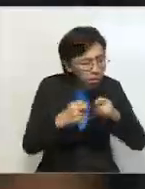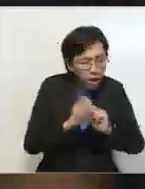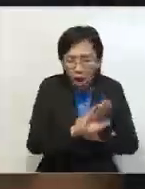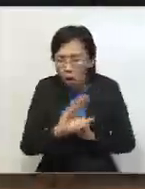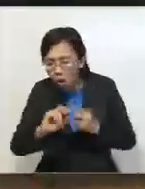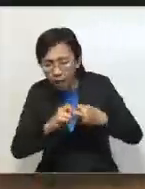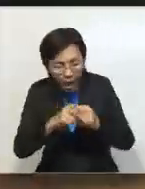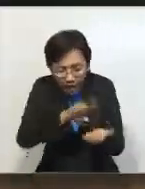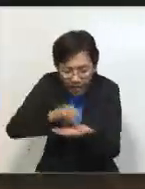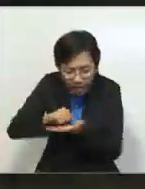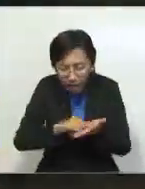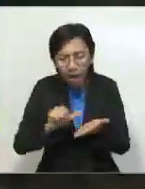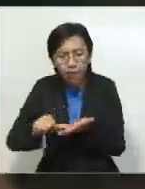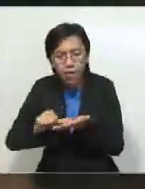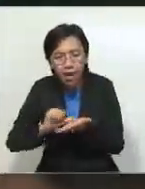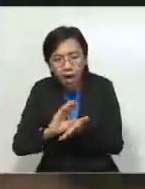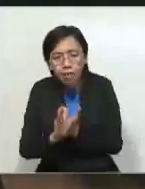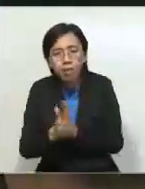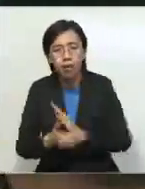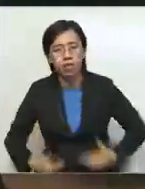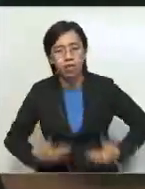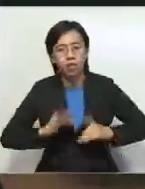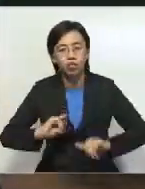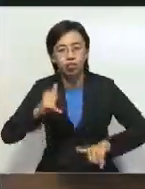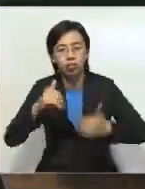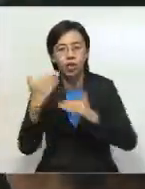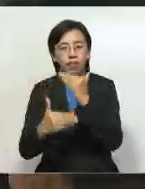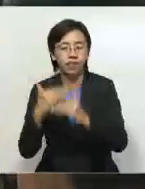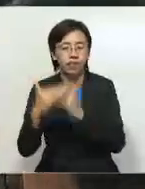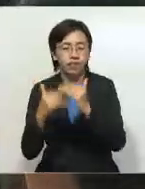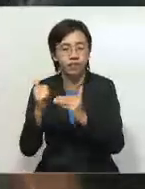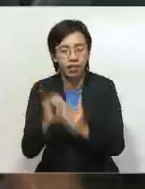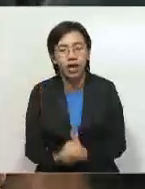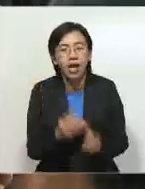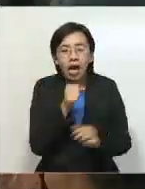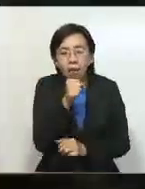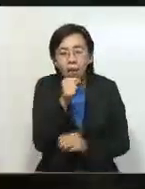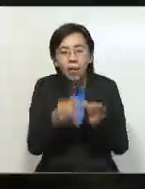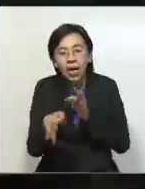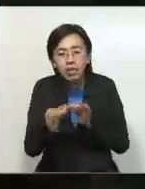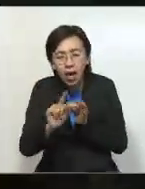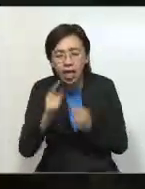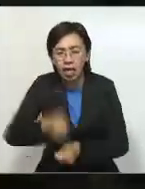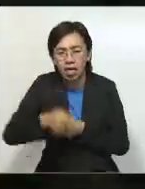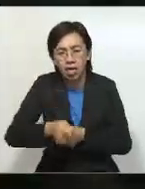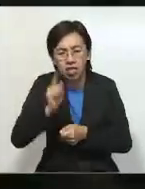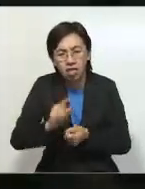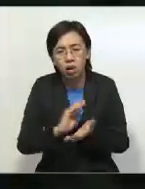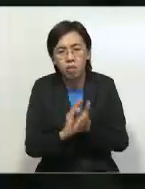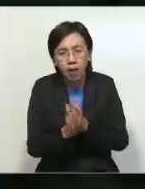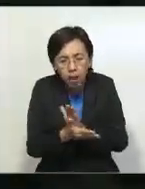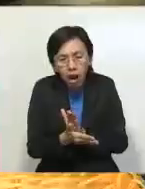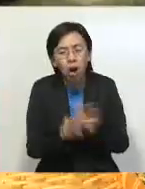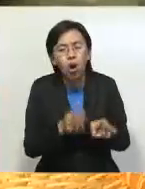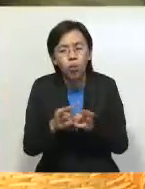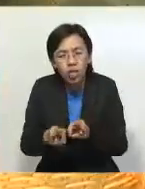ของทุกคนเพื่อนำไปแก้ปัญหาให้มีชีวิตความเป็นอยู่ที่ดีขึ้นอย่างทั่วถึงแล้วก็ทำความเข้าใจเรื่องการทำการเกษตรที่ต้องปรับเปลี่ยนการเพาะป